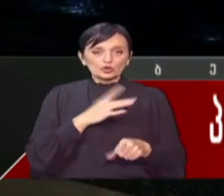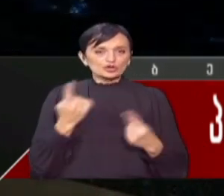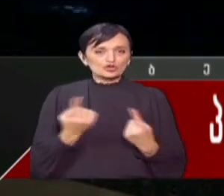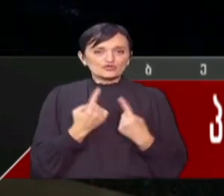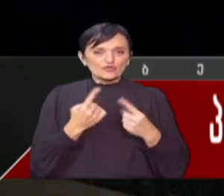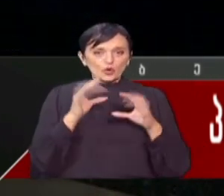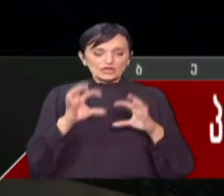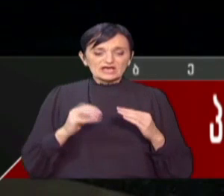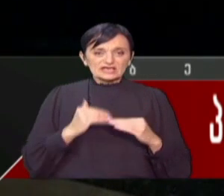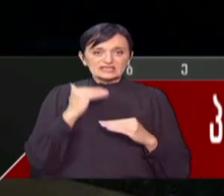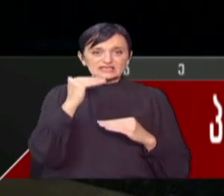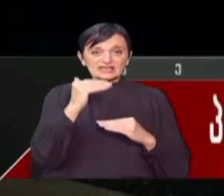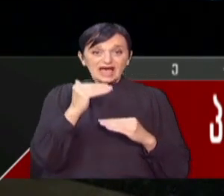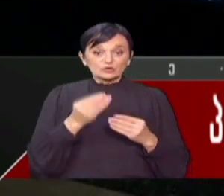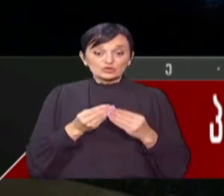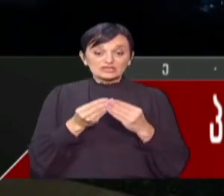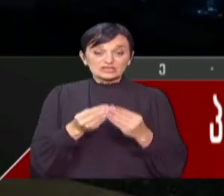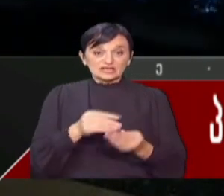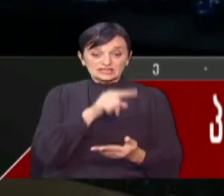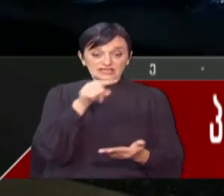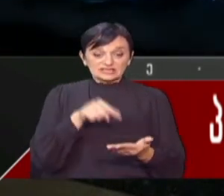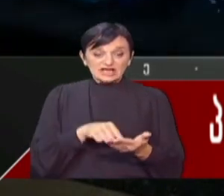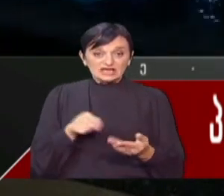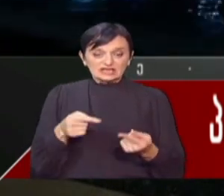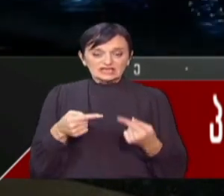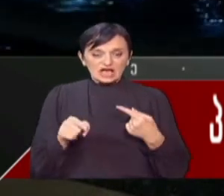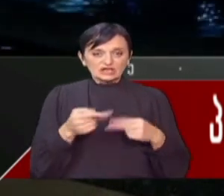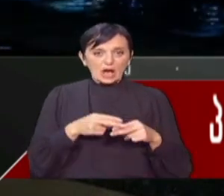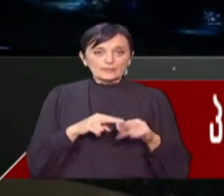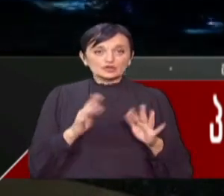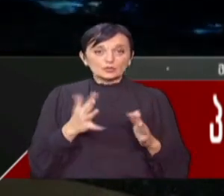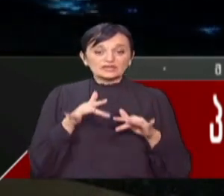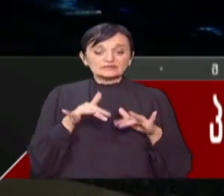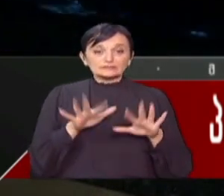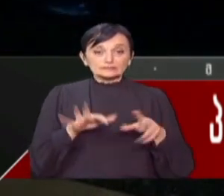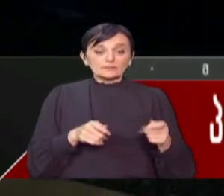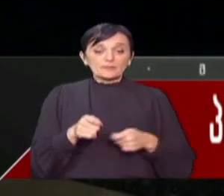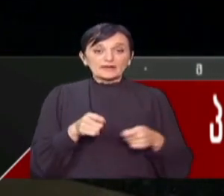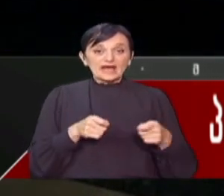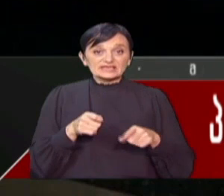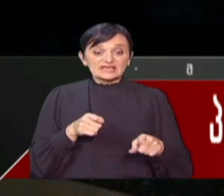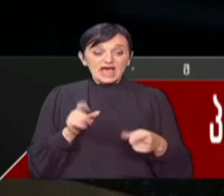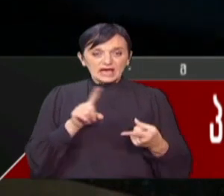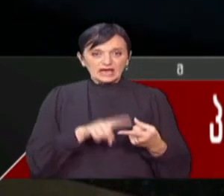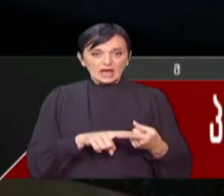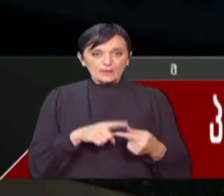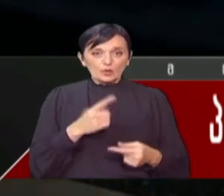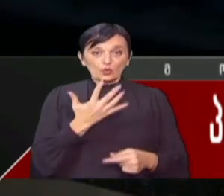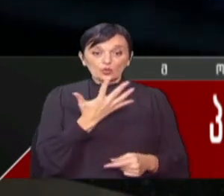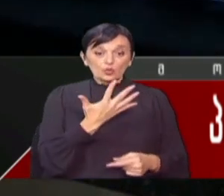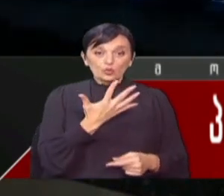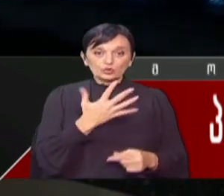ჩვეულებრივ საკონსტიტუციო წარდგინების საკითხისაგან განსხვავებით, ამ შემთხვევაში, როცა საქმე პრეზიდენტს ეხება, ხუთის